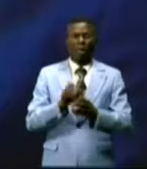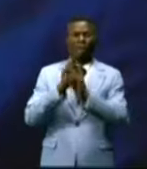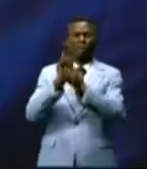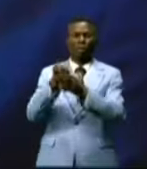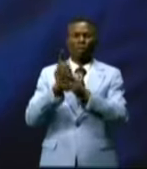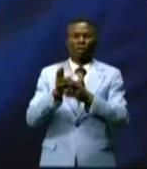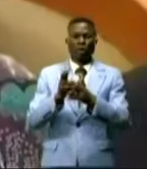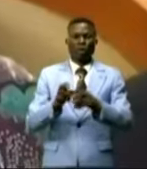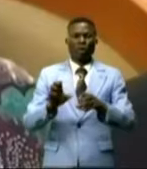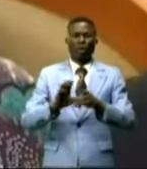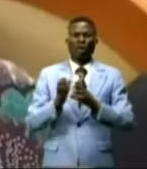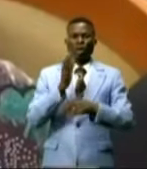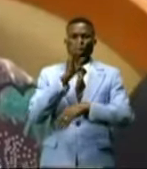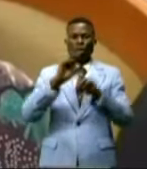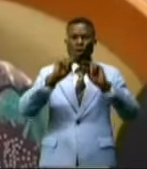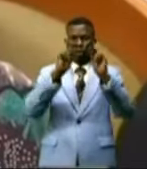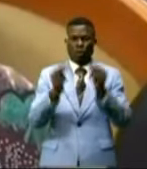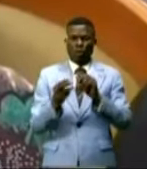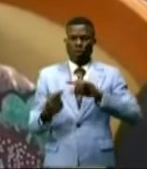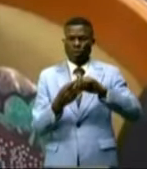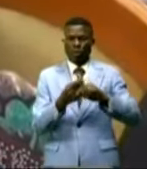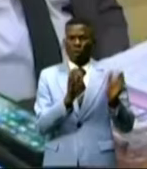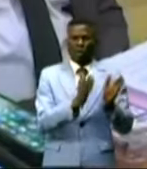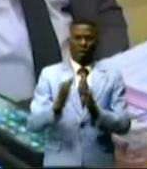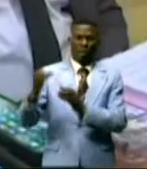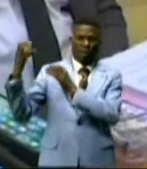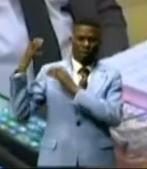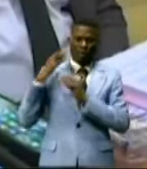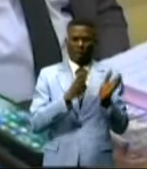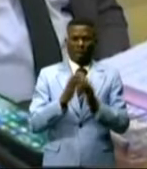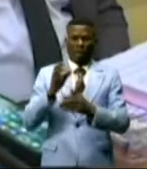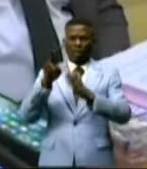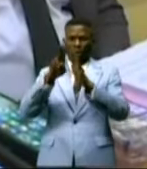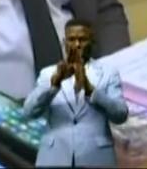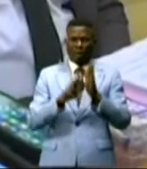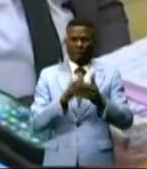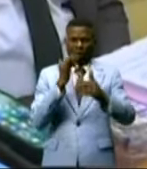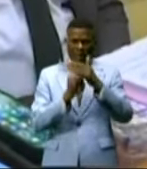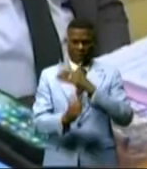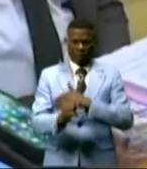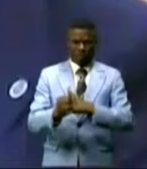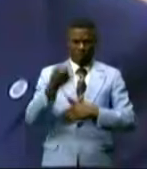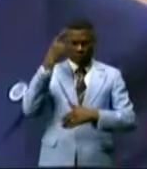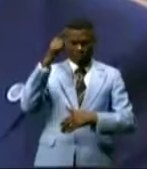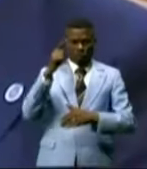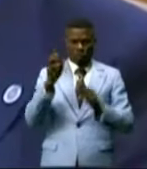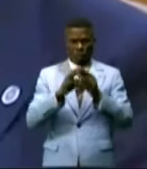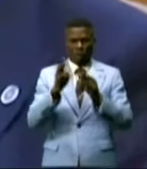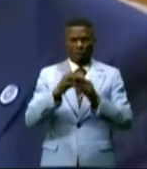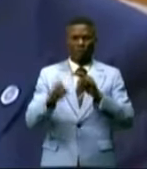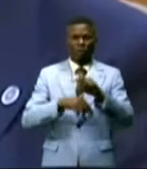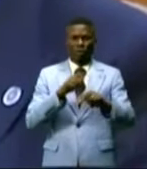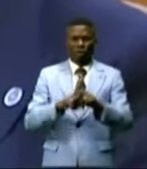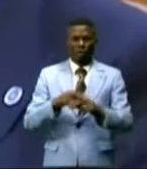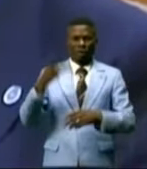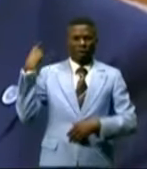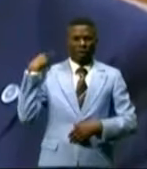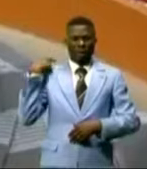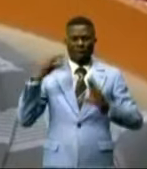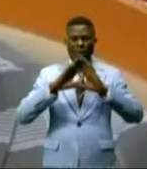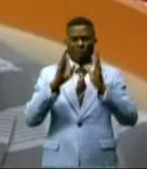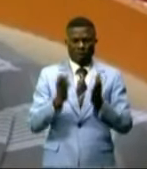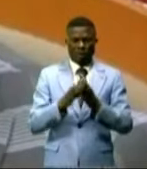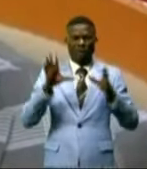de la commission spéciale chargée de l'élaboration du règlement intérieur de cette Chambre législative. Les élus nationaux ont